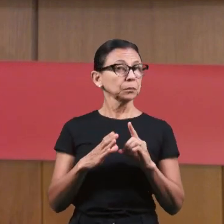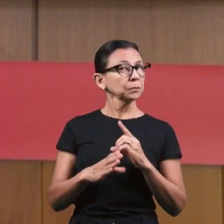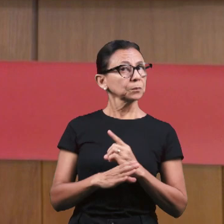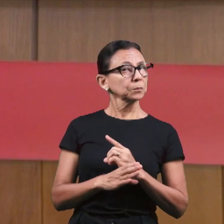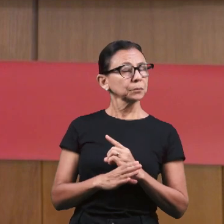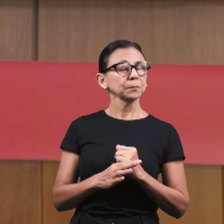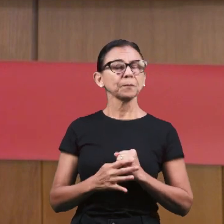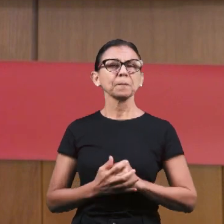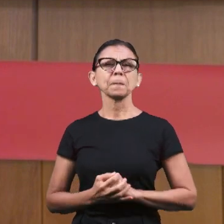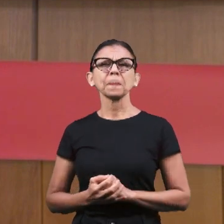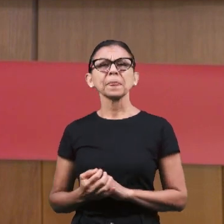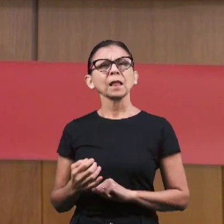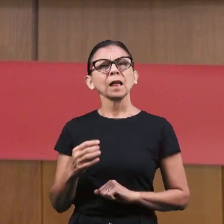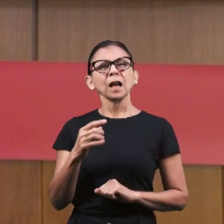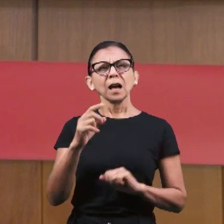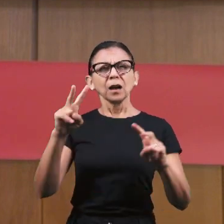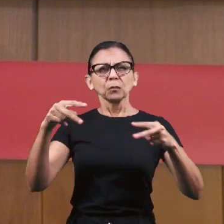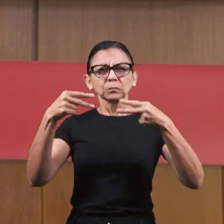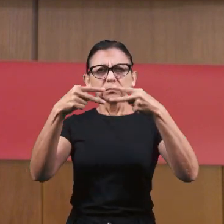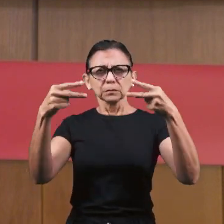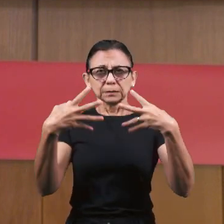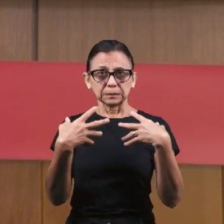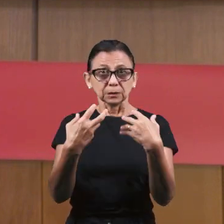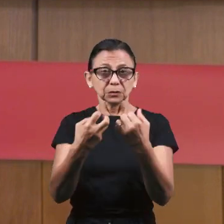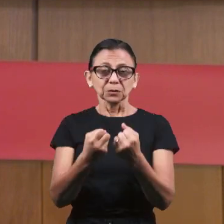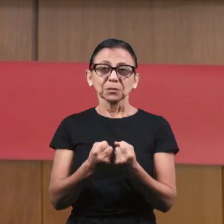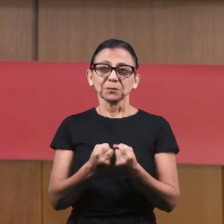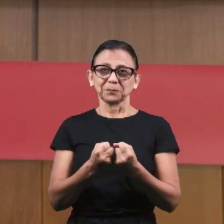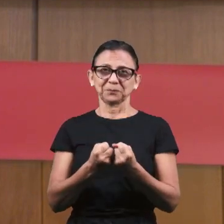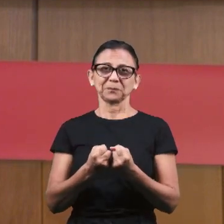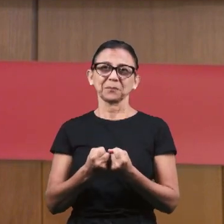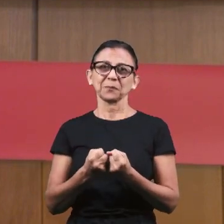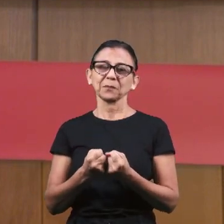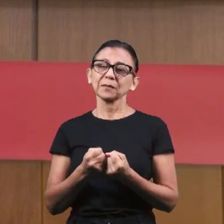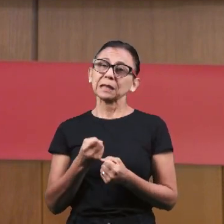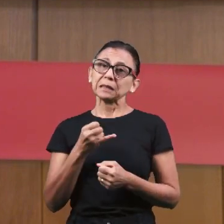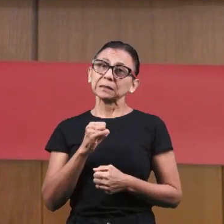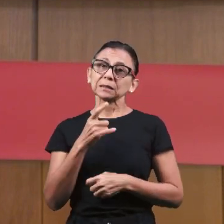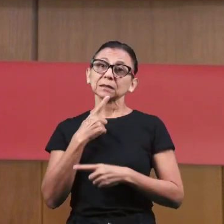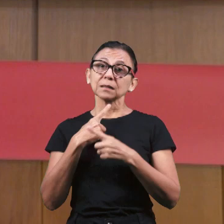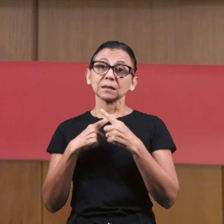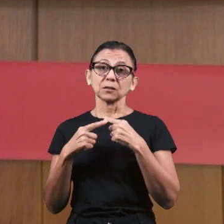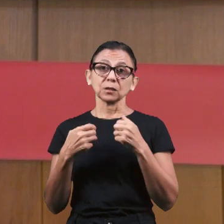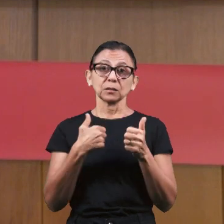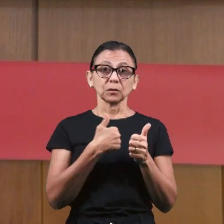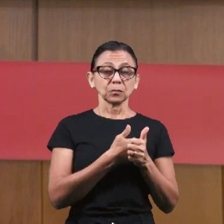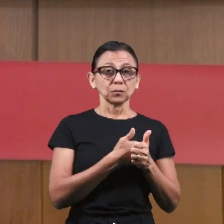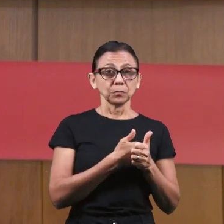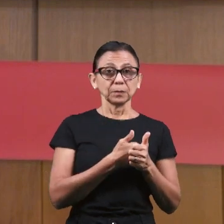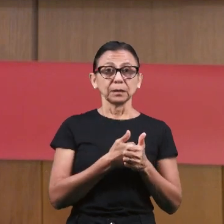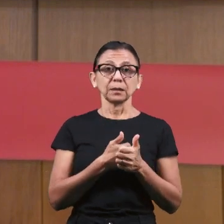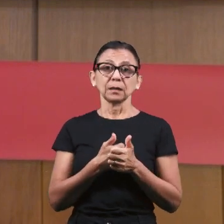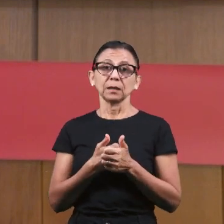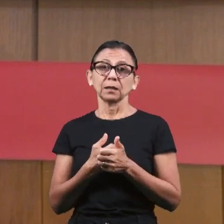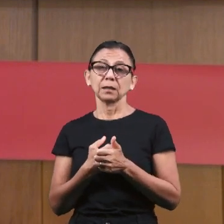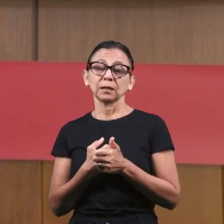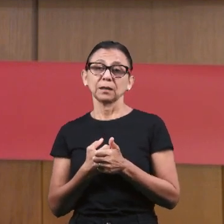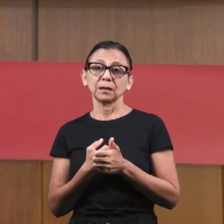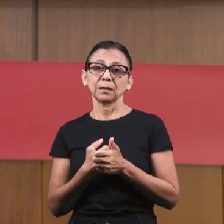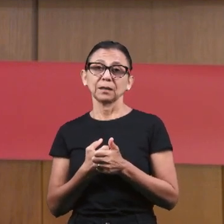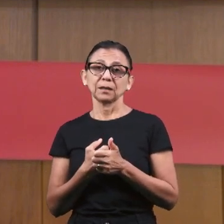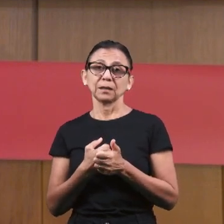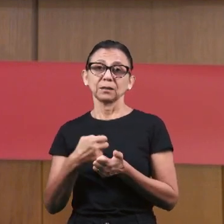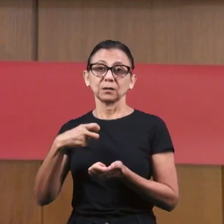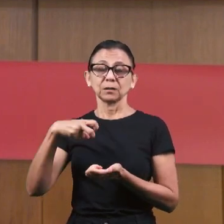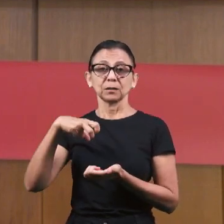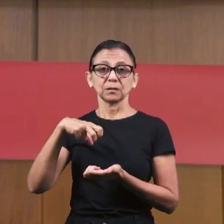ce monde culte à vous qui avez reçu une invitation. Vous pouvez, si vous souhaitez, nous accompagner dans ce geste ou rester